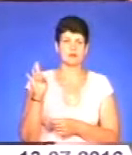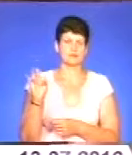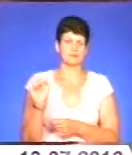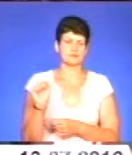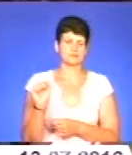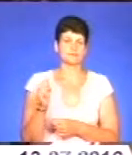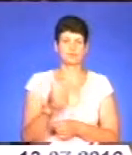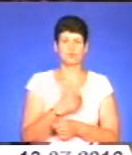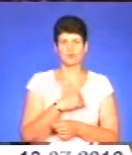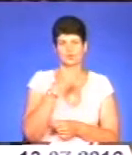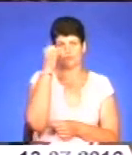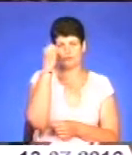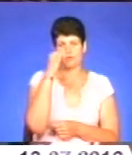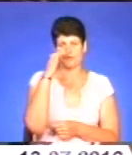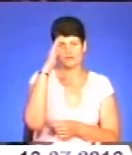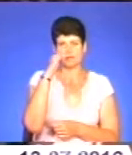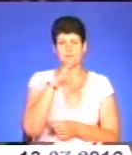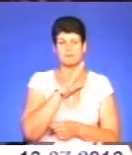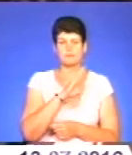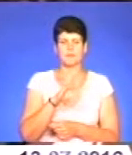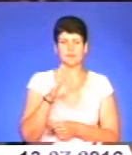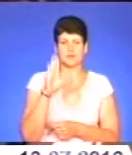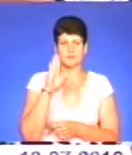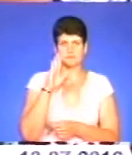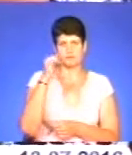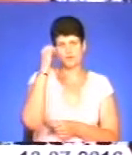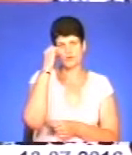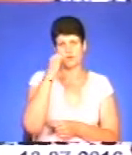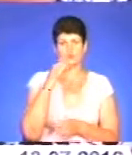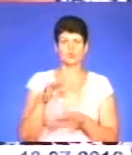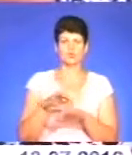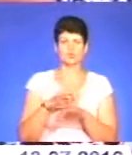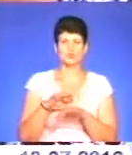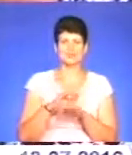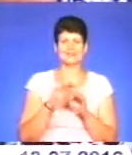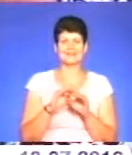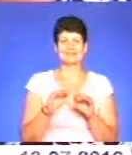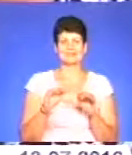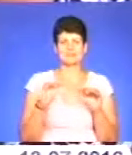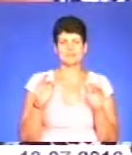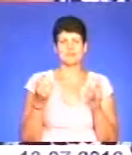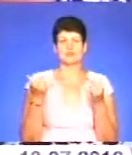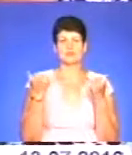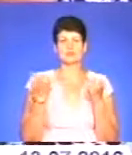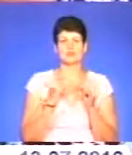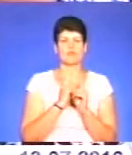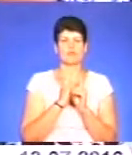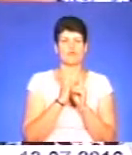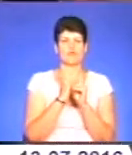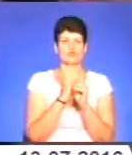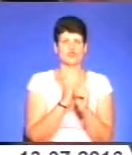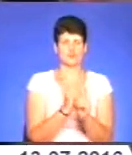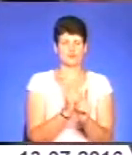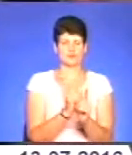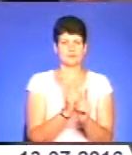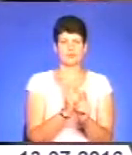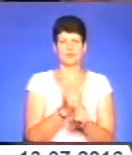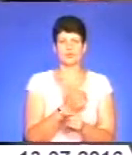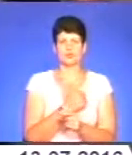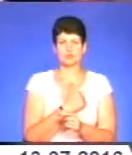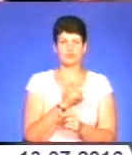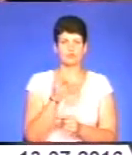подякувати батькам, подякувати дружинам, подякувати діткам, котрі вас сьогодні проважають. Я би хотів, щоб